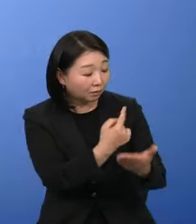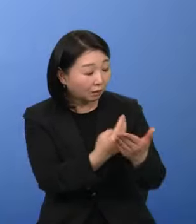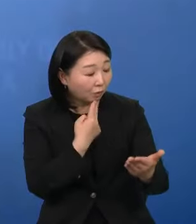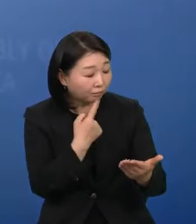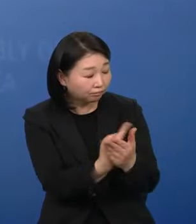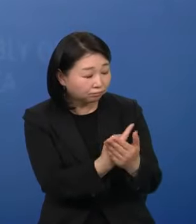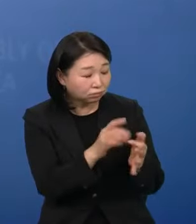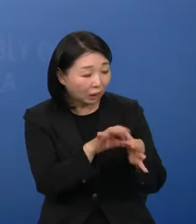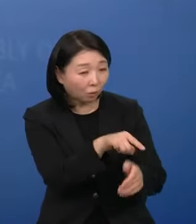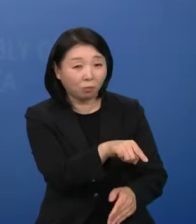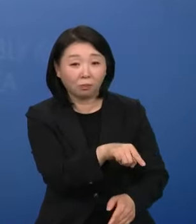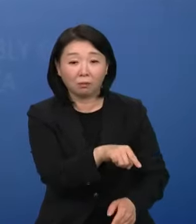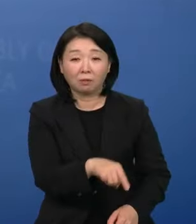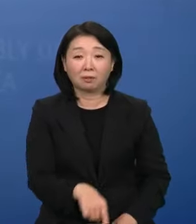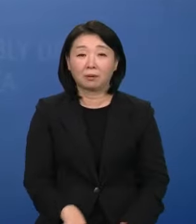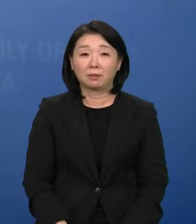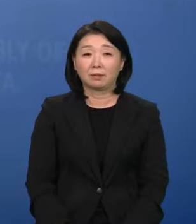안나오는